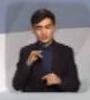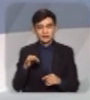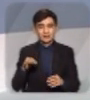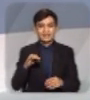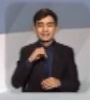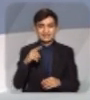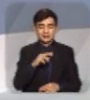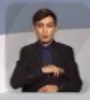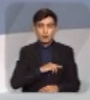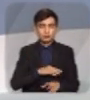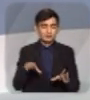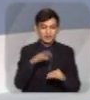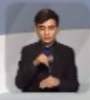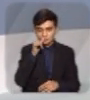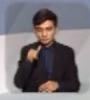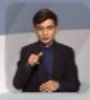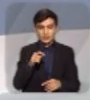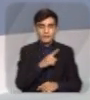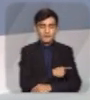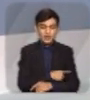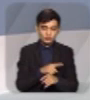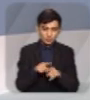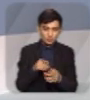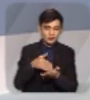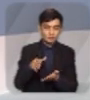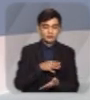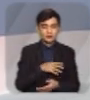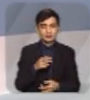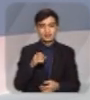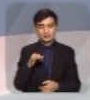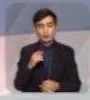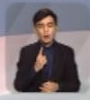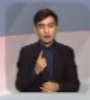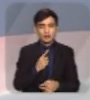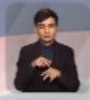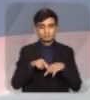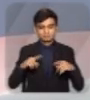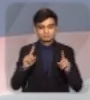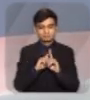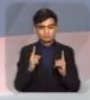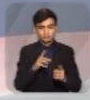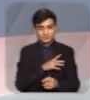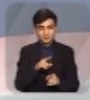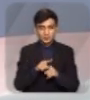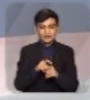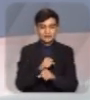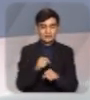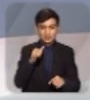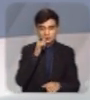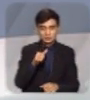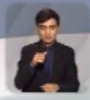из сотрудников не допустили ни врачи, ни охрана, которая выставлена у каждого